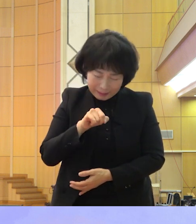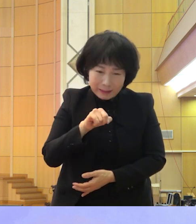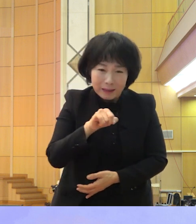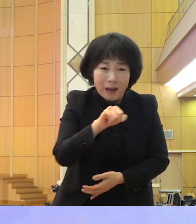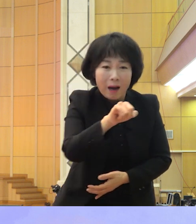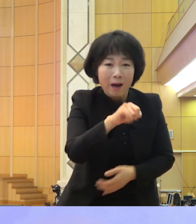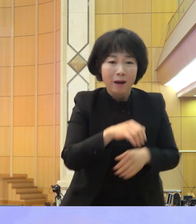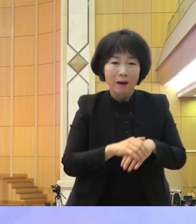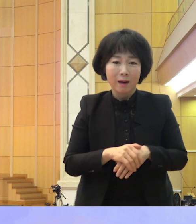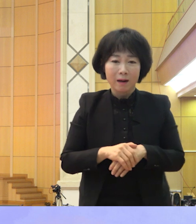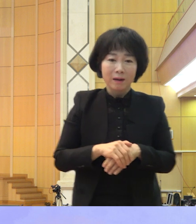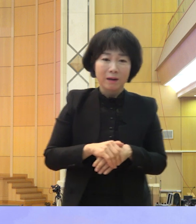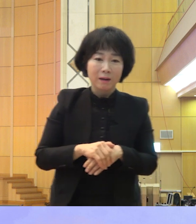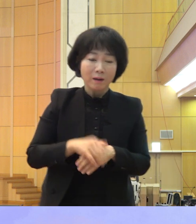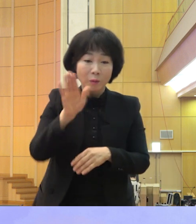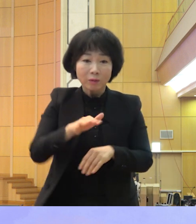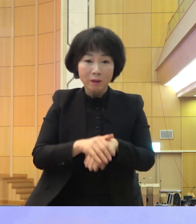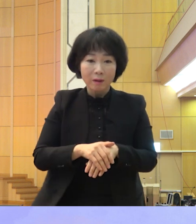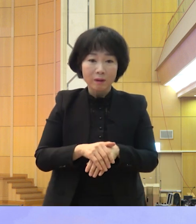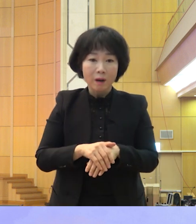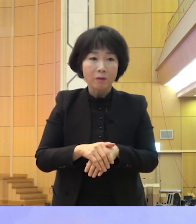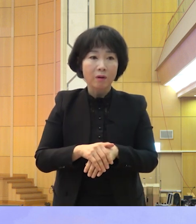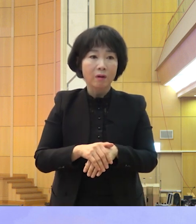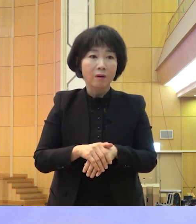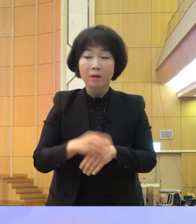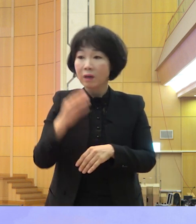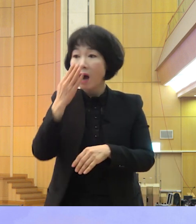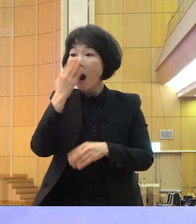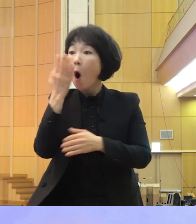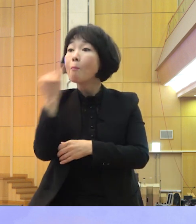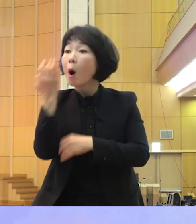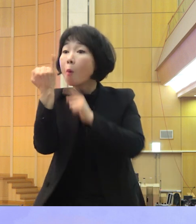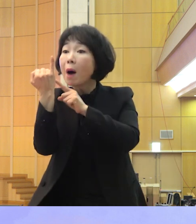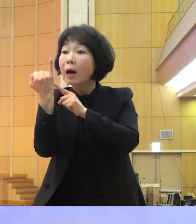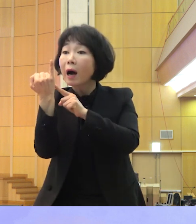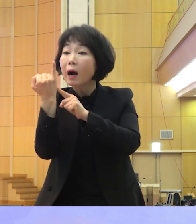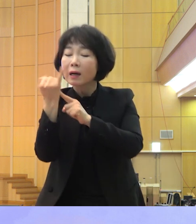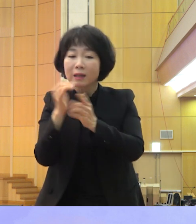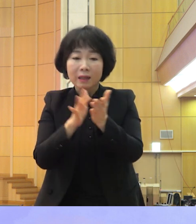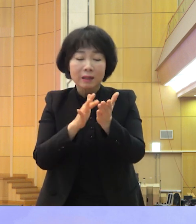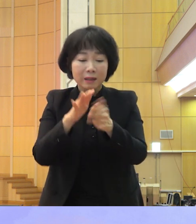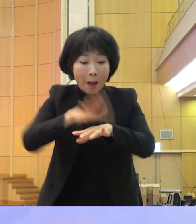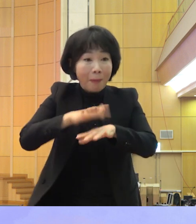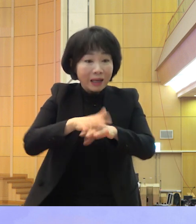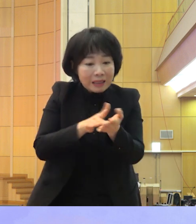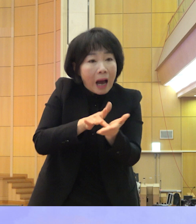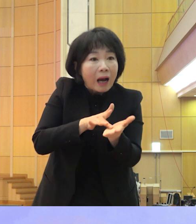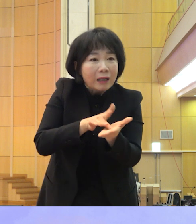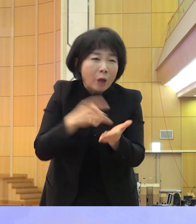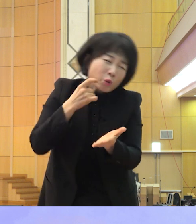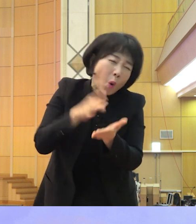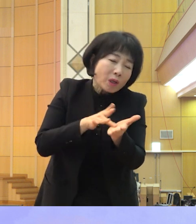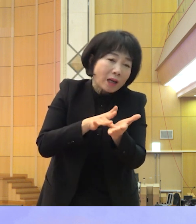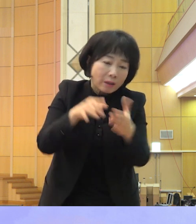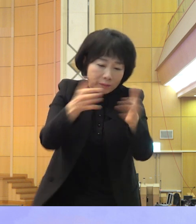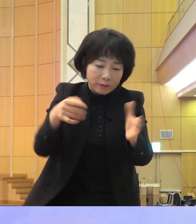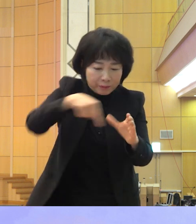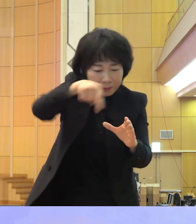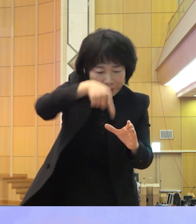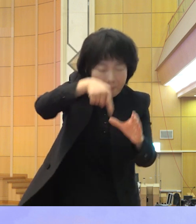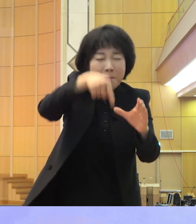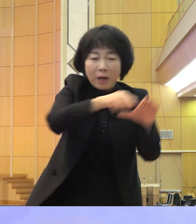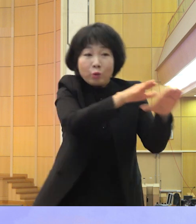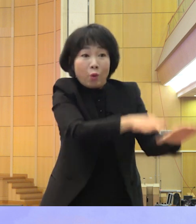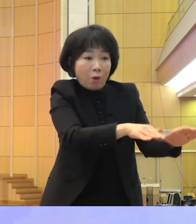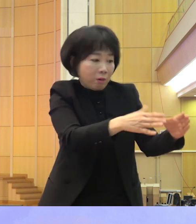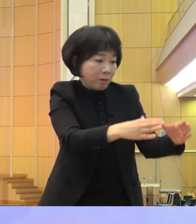출근하고 이래려고 농약을 타서 사발에다가 그릇에다가 이렇게 담아놓고